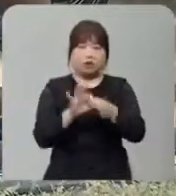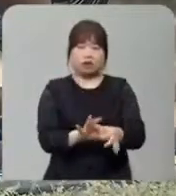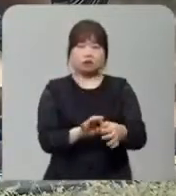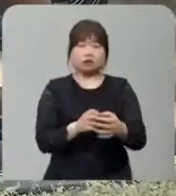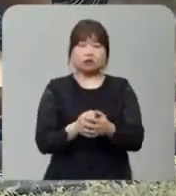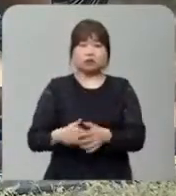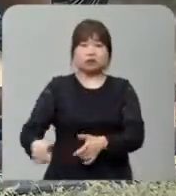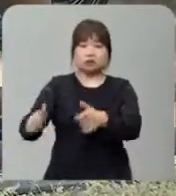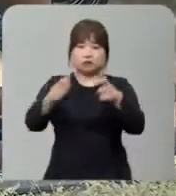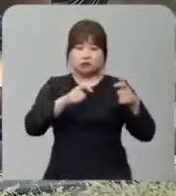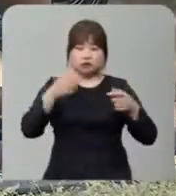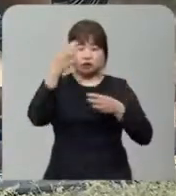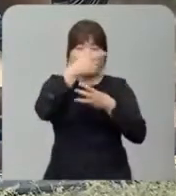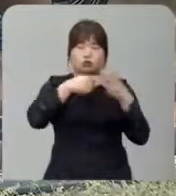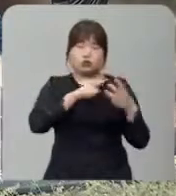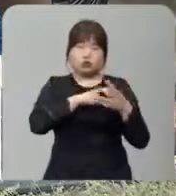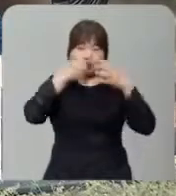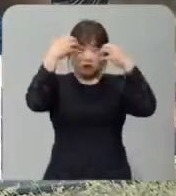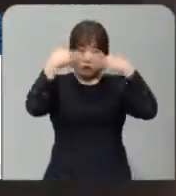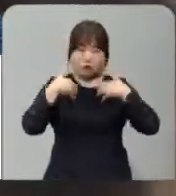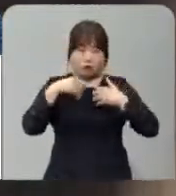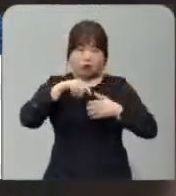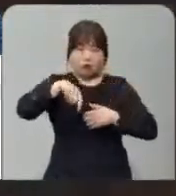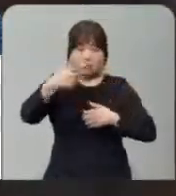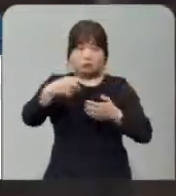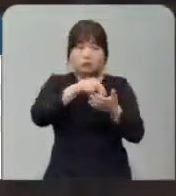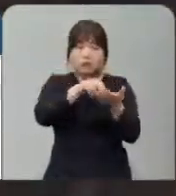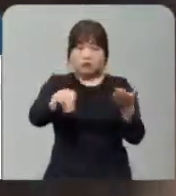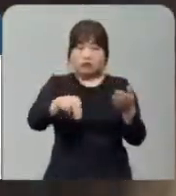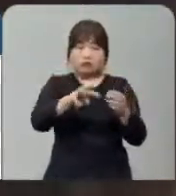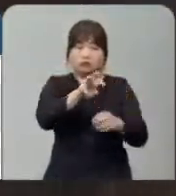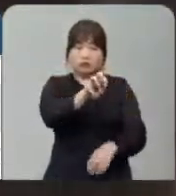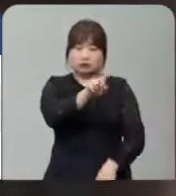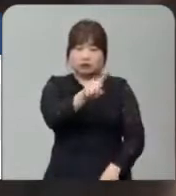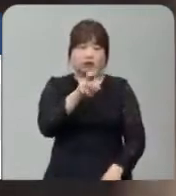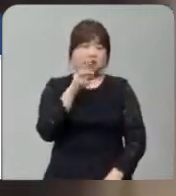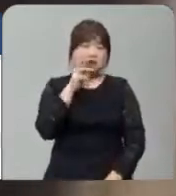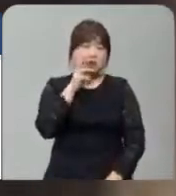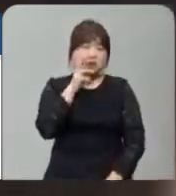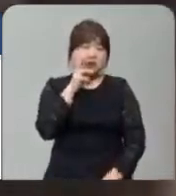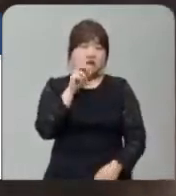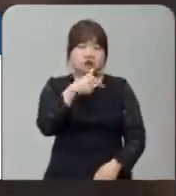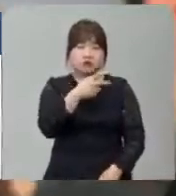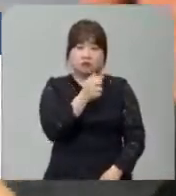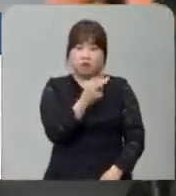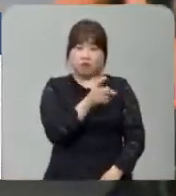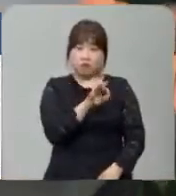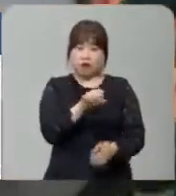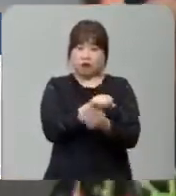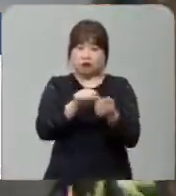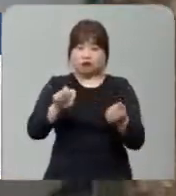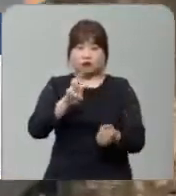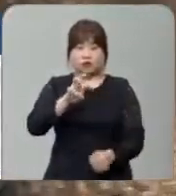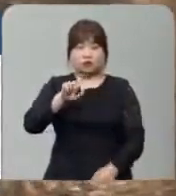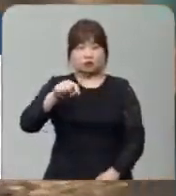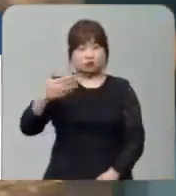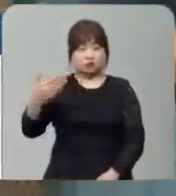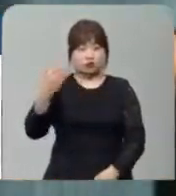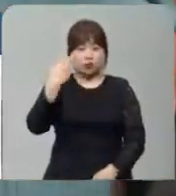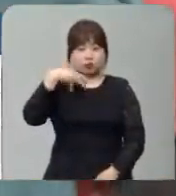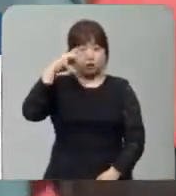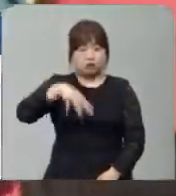지역별로 청주가 가장 높았고 단양 31.2 음성 금왕 과 진천 30.9 옥천